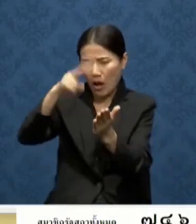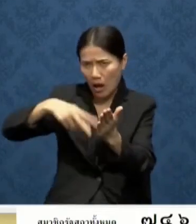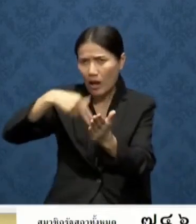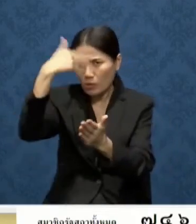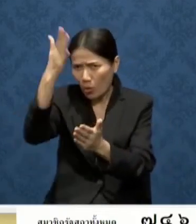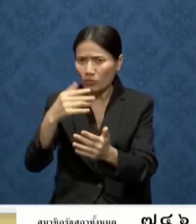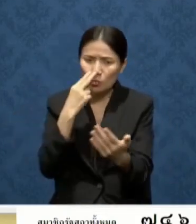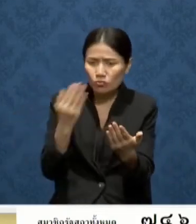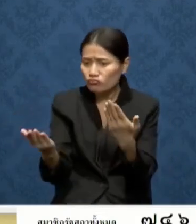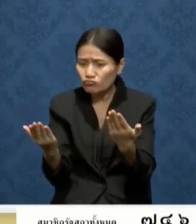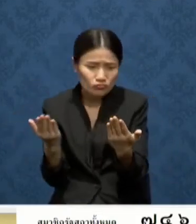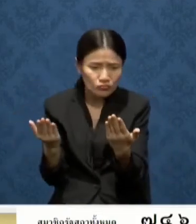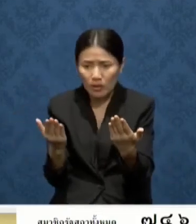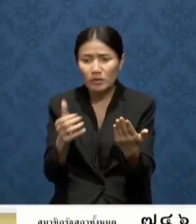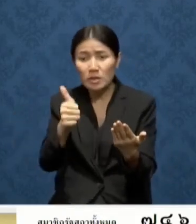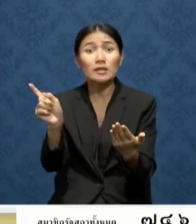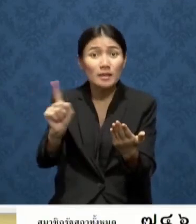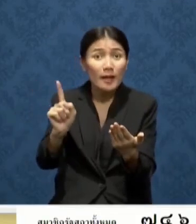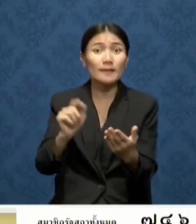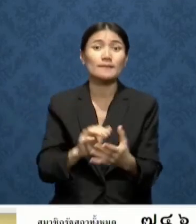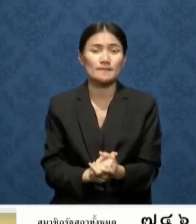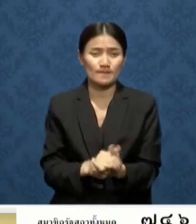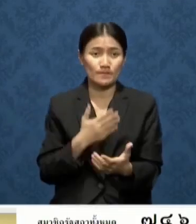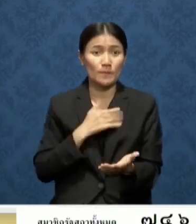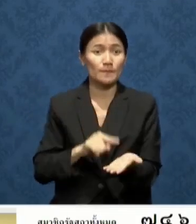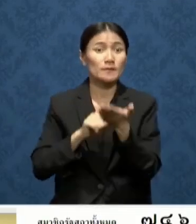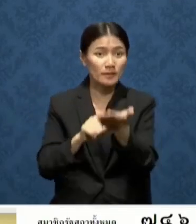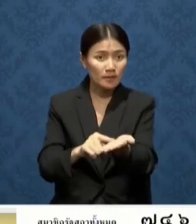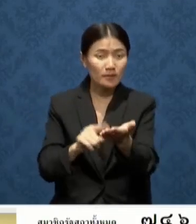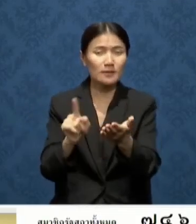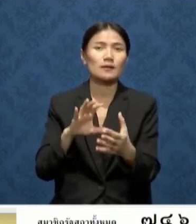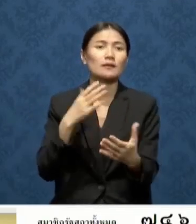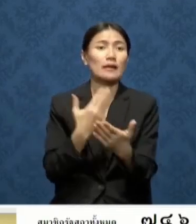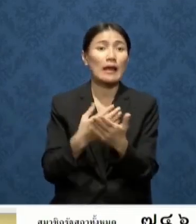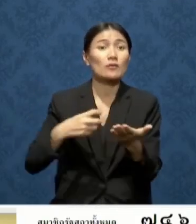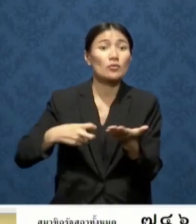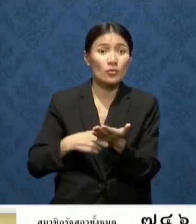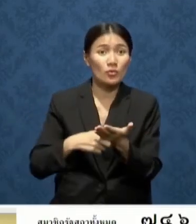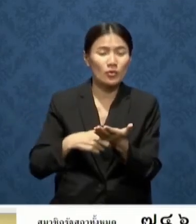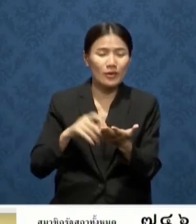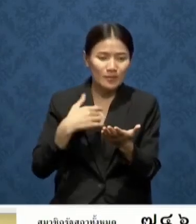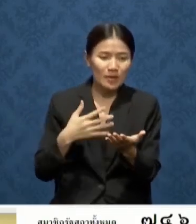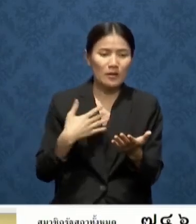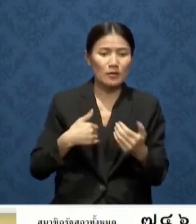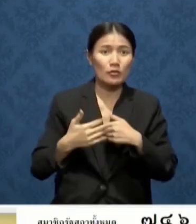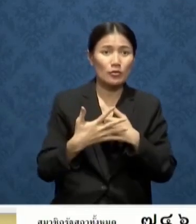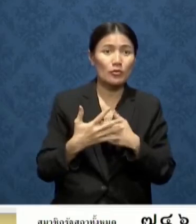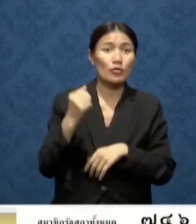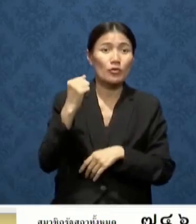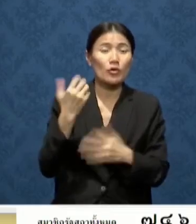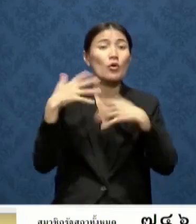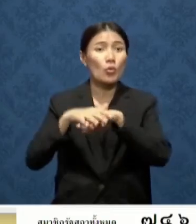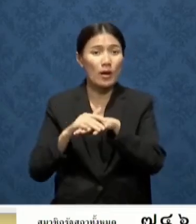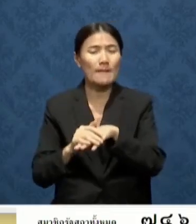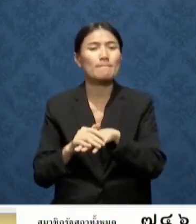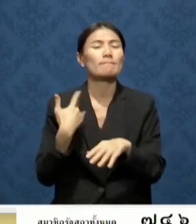รวมของประเทศ มากกว่ากันส่งทผมเสนิ้งก็คือ ค่าโยสารร่วม 8-45 บาทรถเม ปี